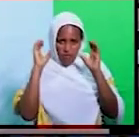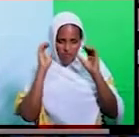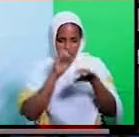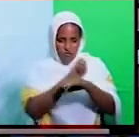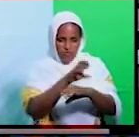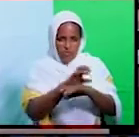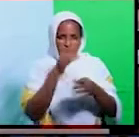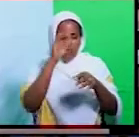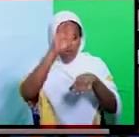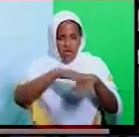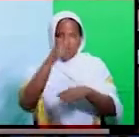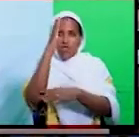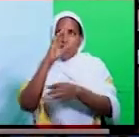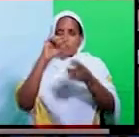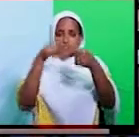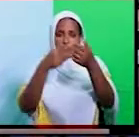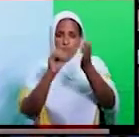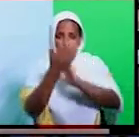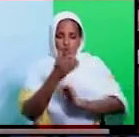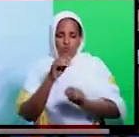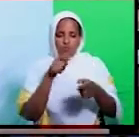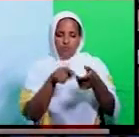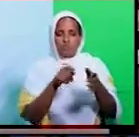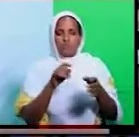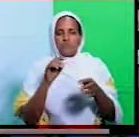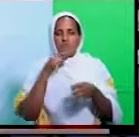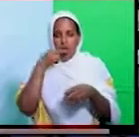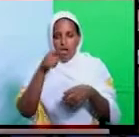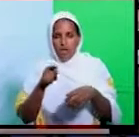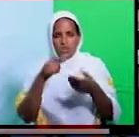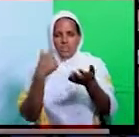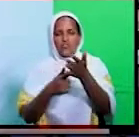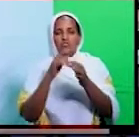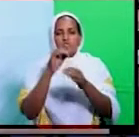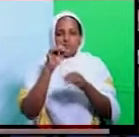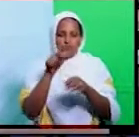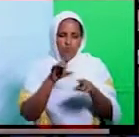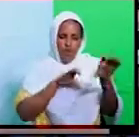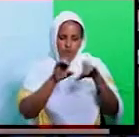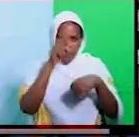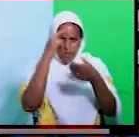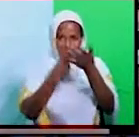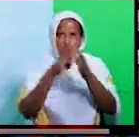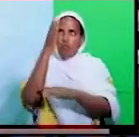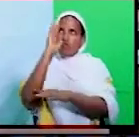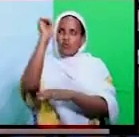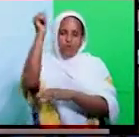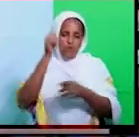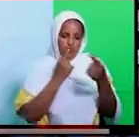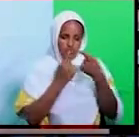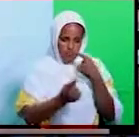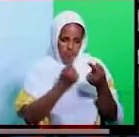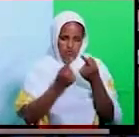ጌታችን ያደረገውን ካህኑ ልክ እያደረገ ጌታችን እንዳነሳ እያነሳ እንደባረከ እያባረከ እንደቆረሰ እየቆረሰ ለደቀ